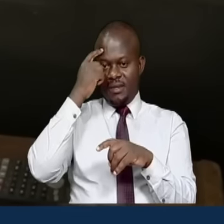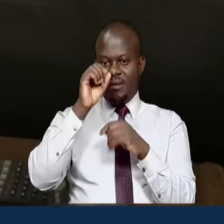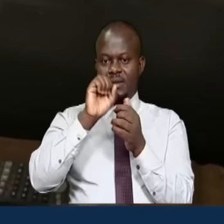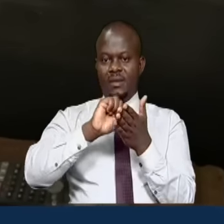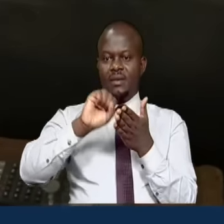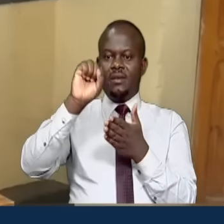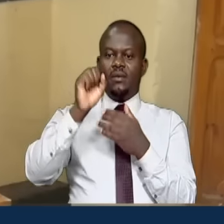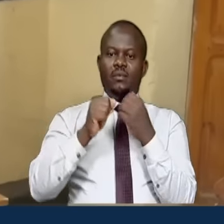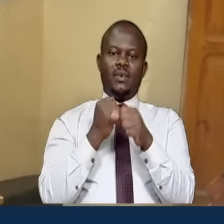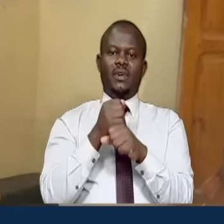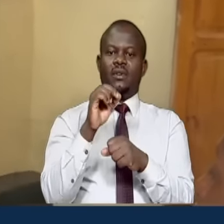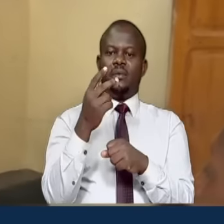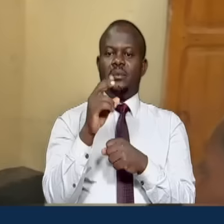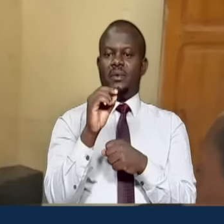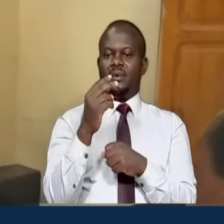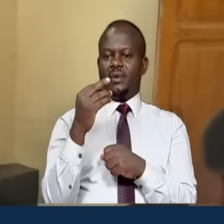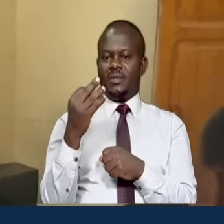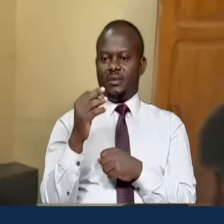wa